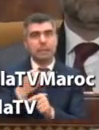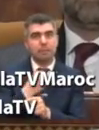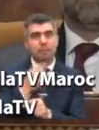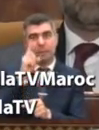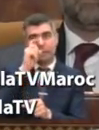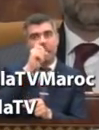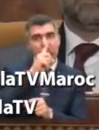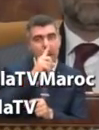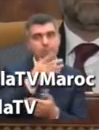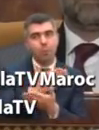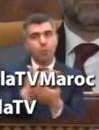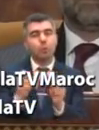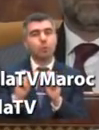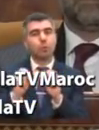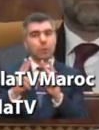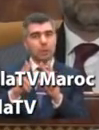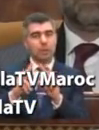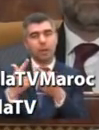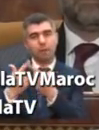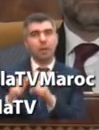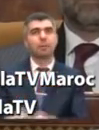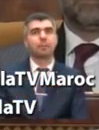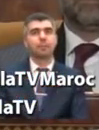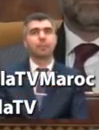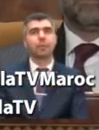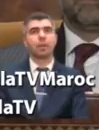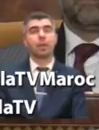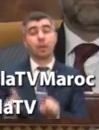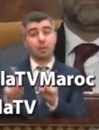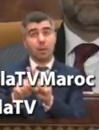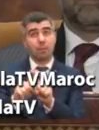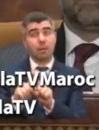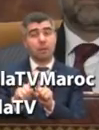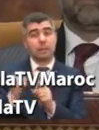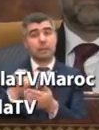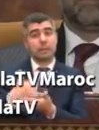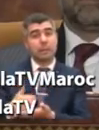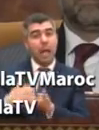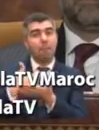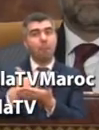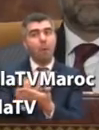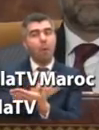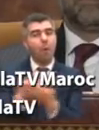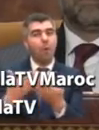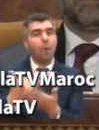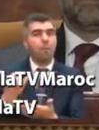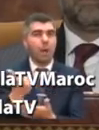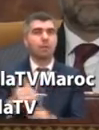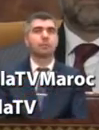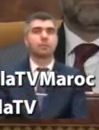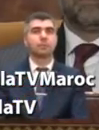حلقة وصل بين مختلف التخصصات، ويعتبر أحد دعائم السياسة الصحية في المغرب. السيد